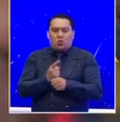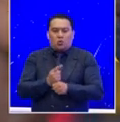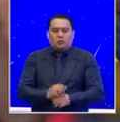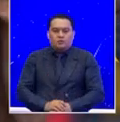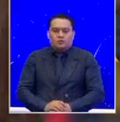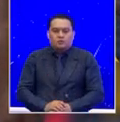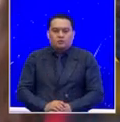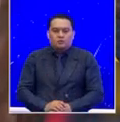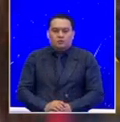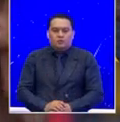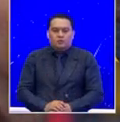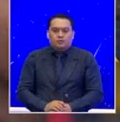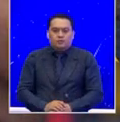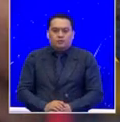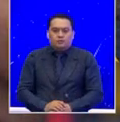запрещено.